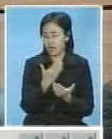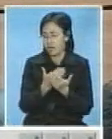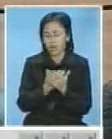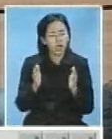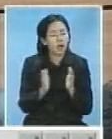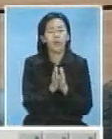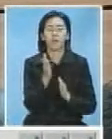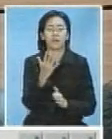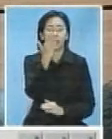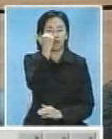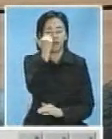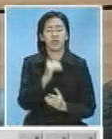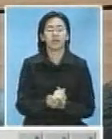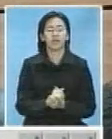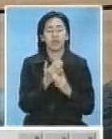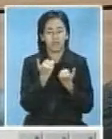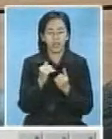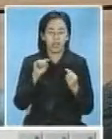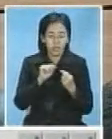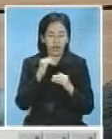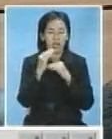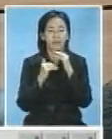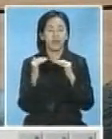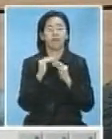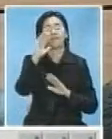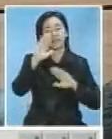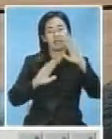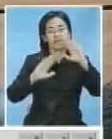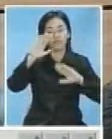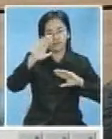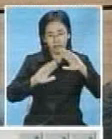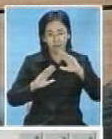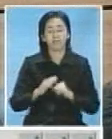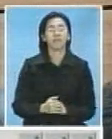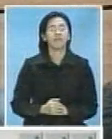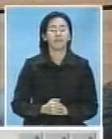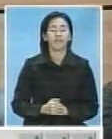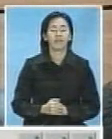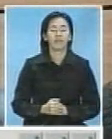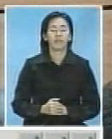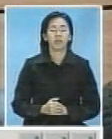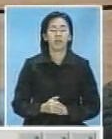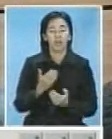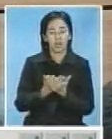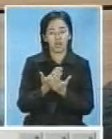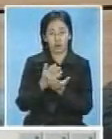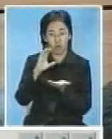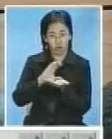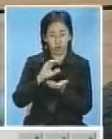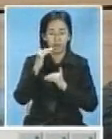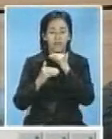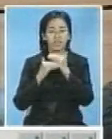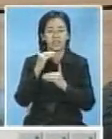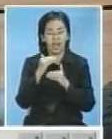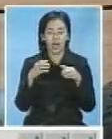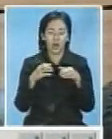ให้มองเห็นว่ามันเป็นภาพของการพัฒนาประชาธิปไตยนอกจากนั้นนะคะก็ยังจะมีอยู่ในกองทุนพัฒนาบทบ